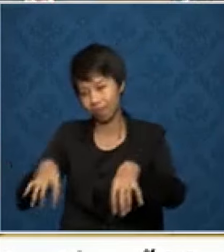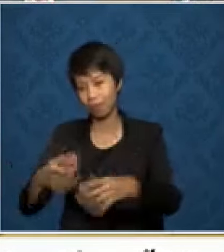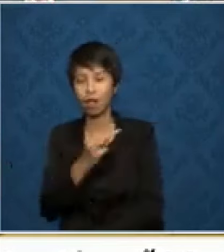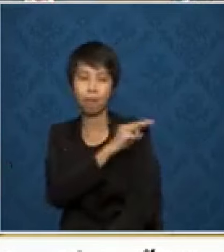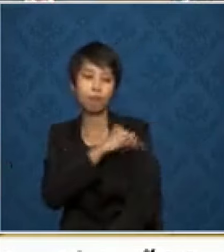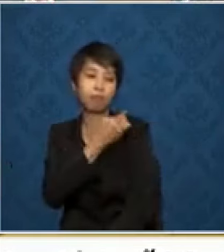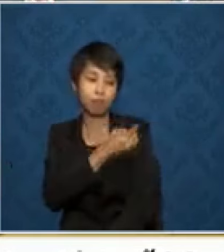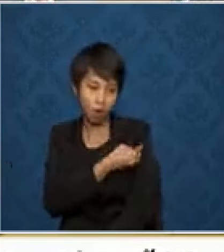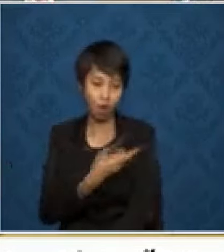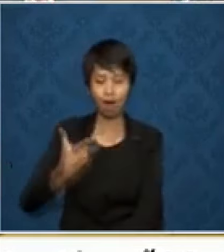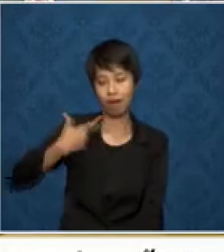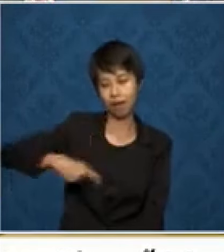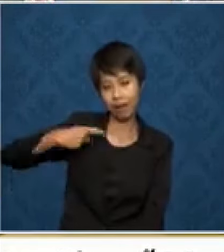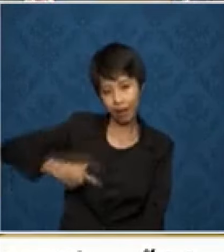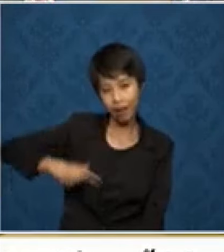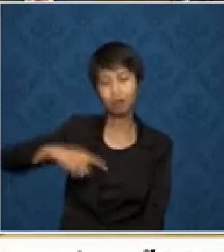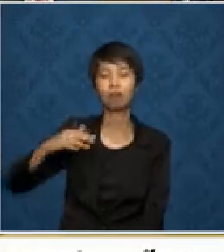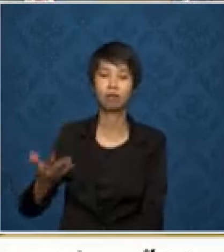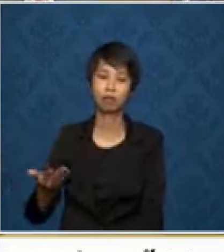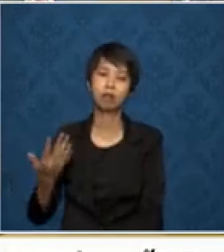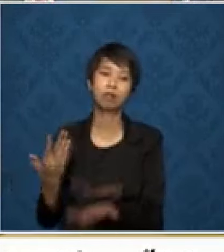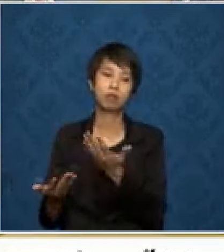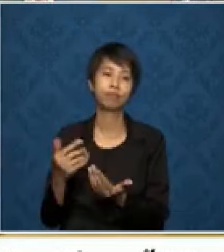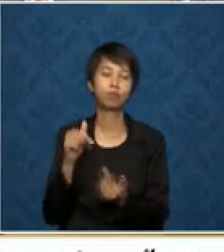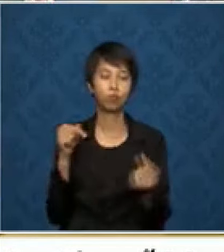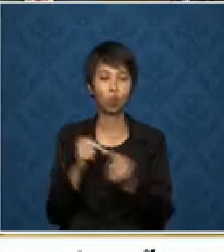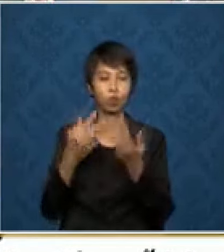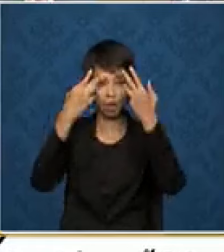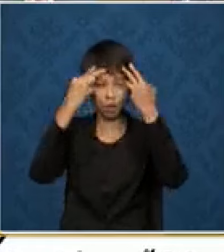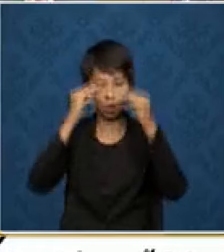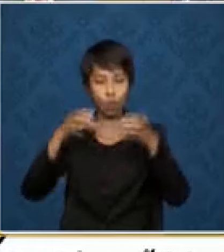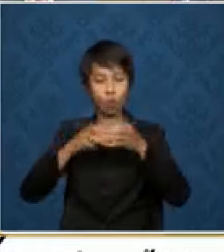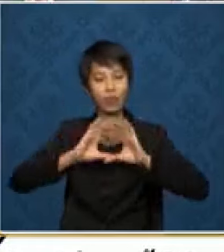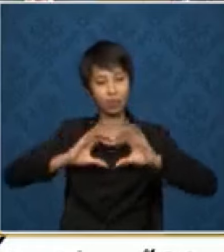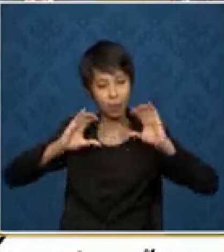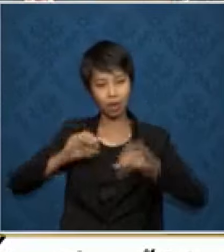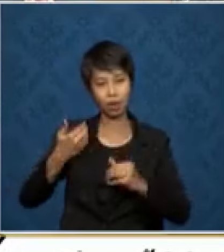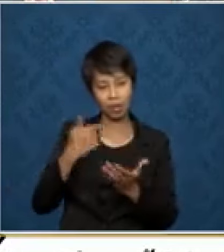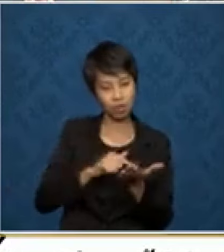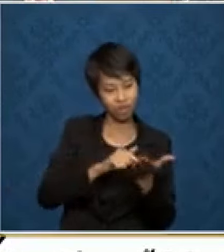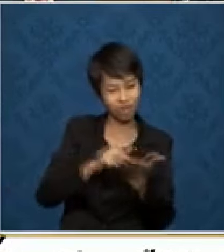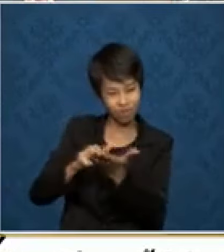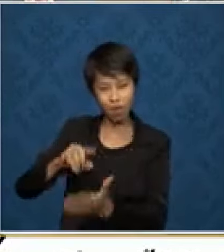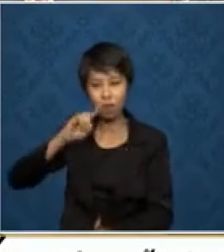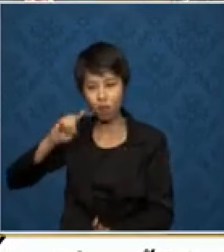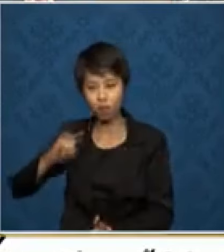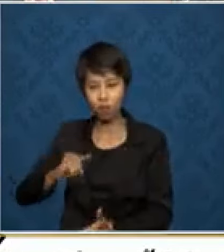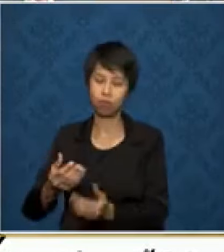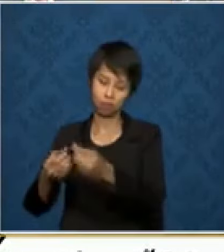อัยการสูงสุดและแม้แต่ที่นายกรัฐมนตรีและรัฐบาลถึง6-7เรื่อง